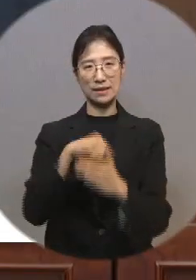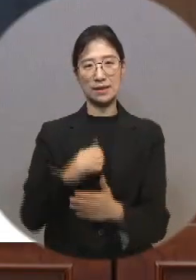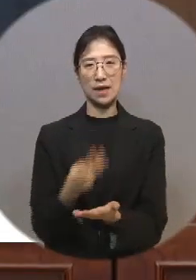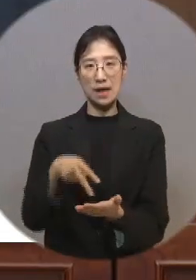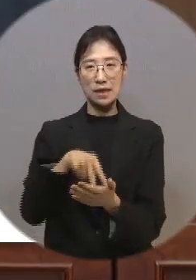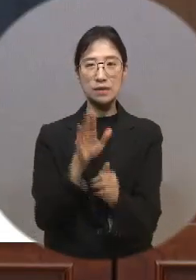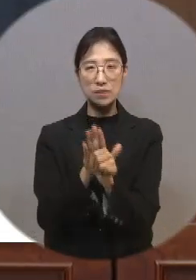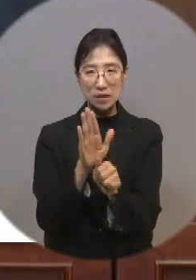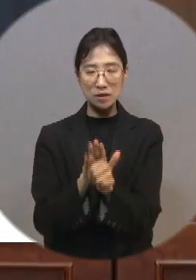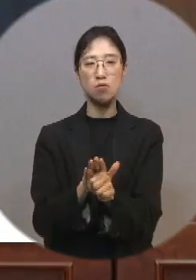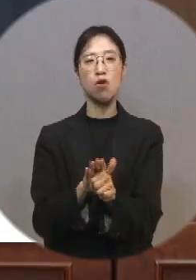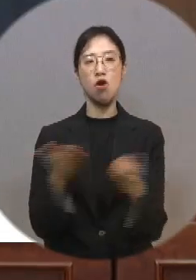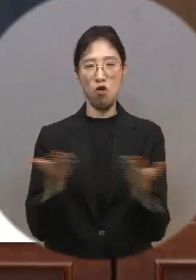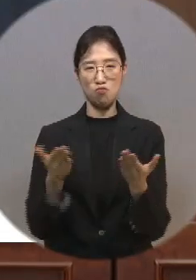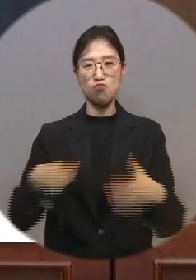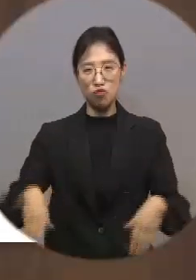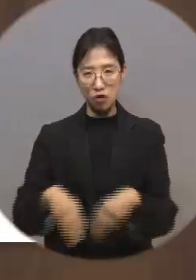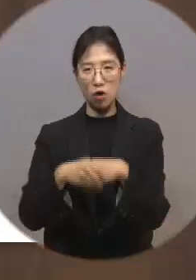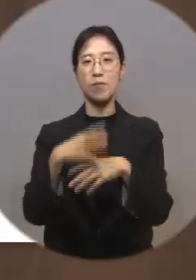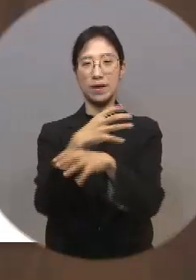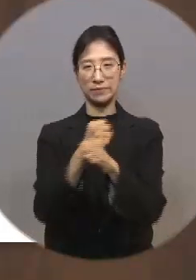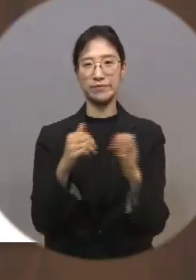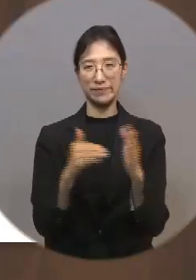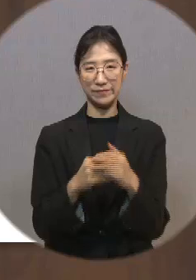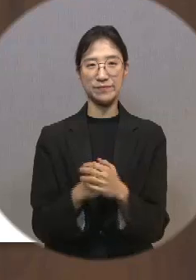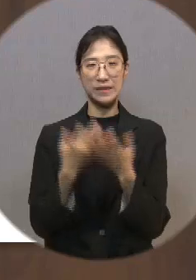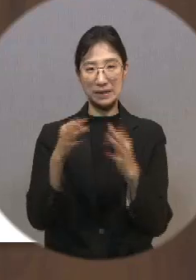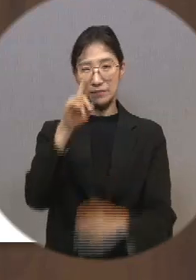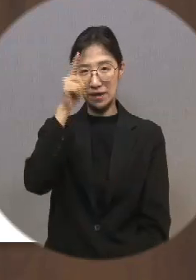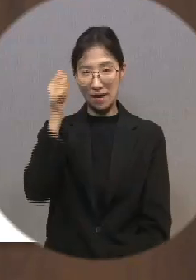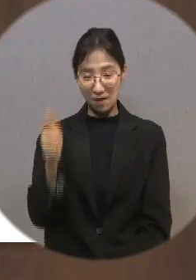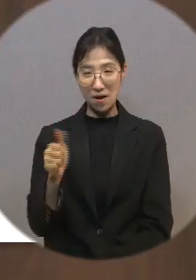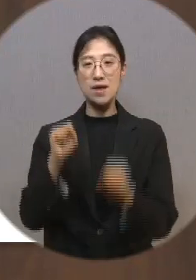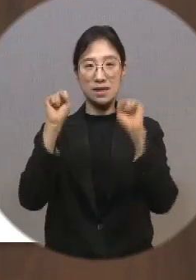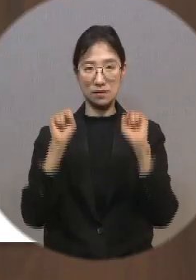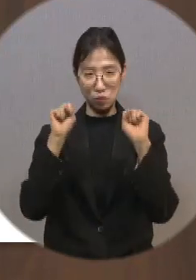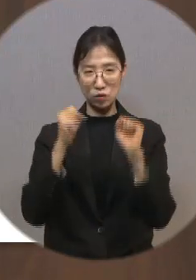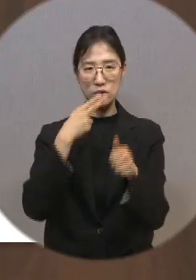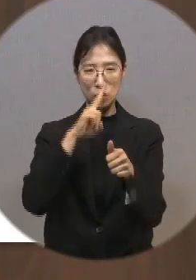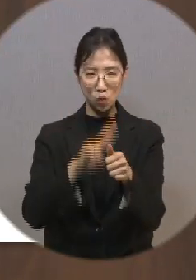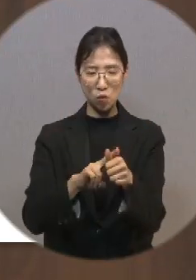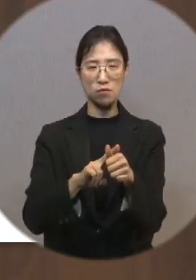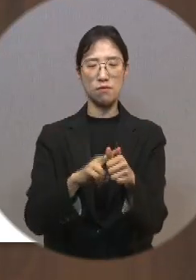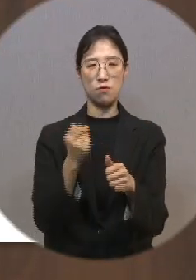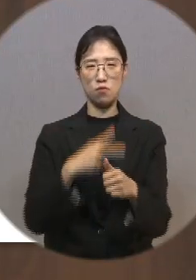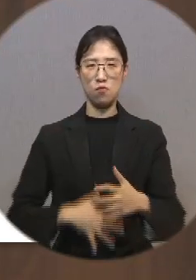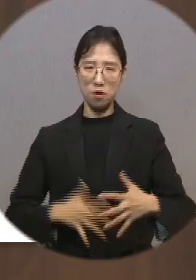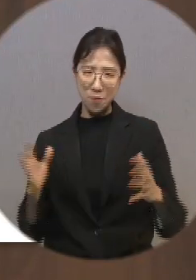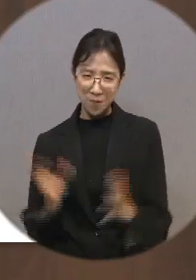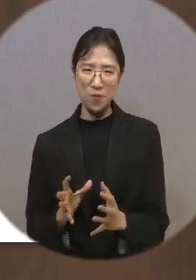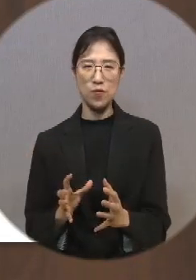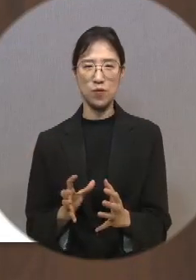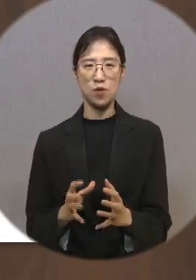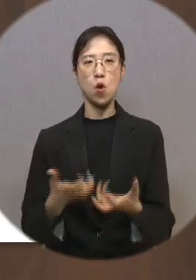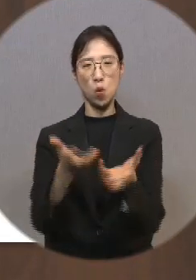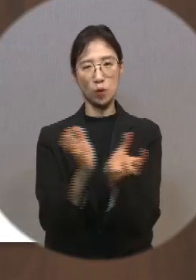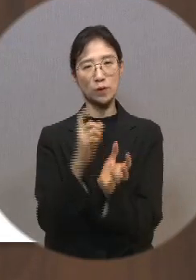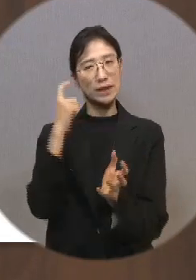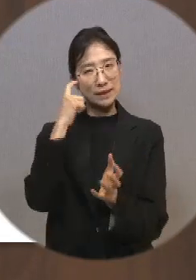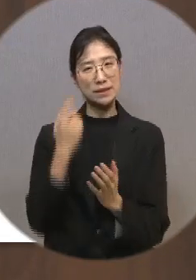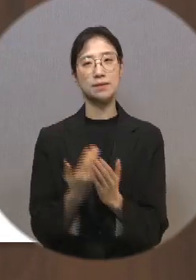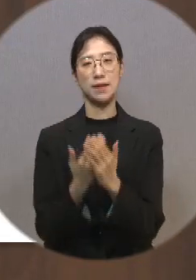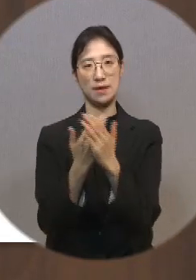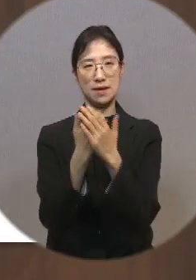지원을 위한 업무 협약을 체결했습니다. 김영호 장관은 스포츠가 도전 정신과 협동심을 통해 공동체